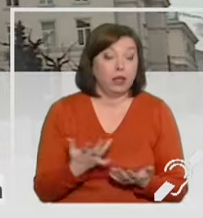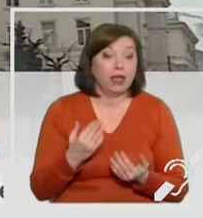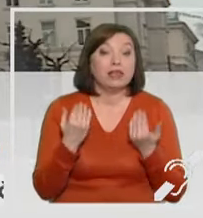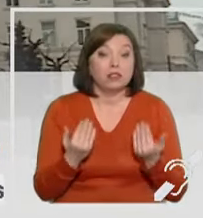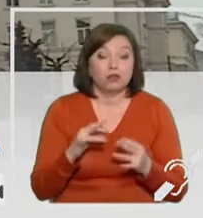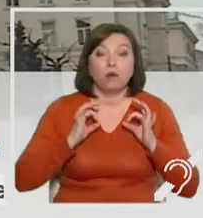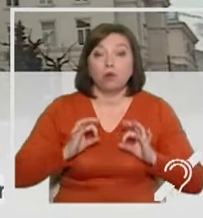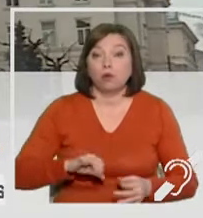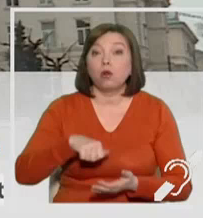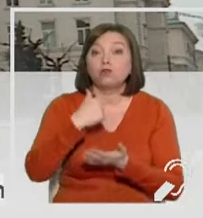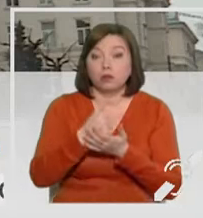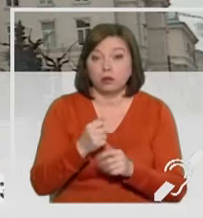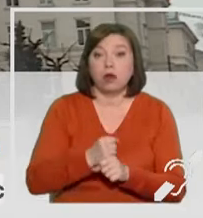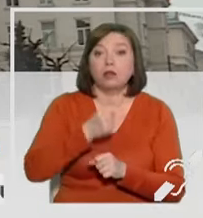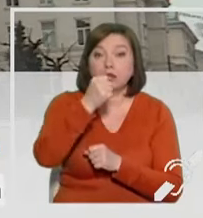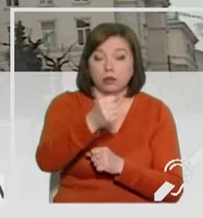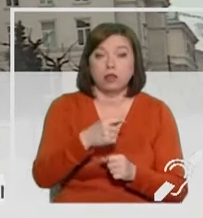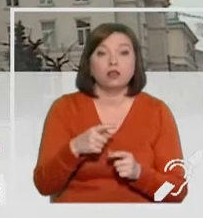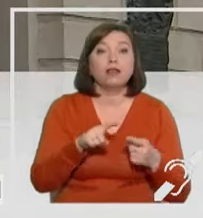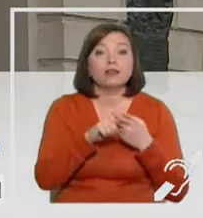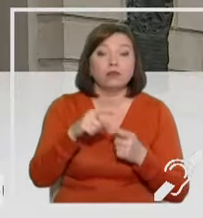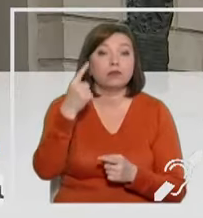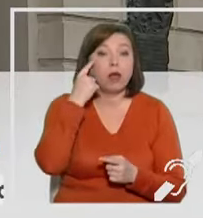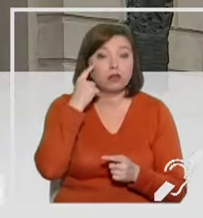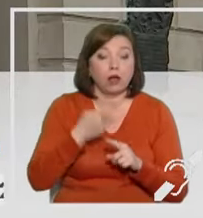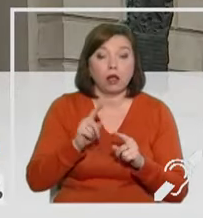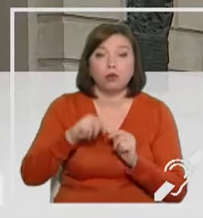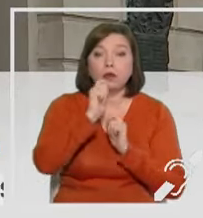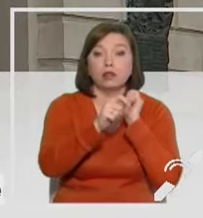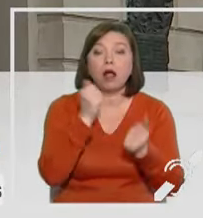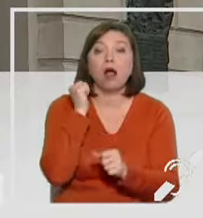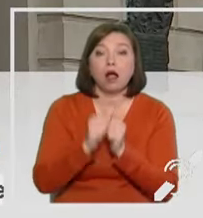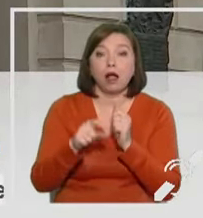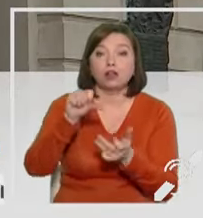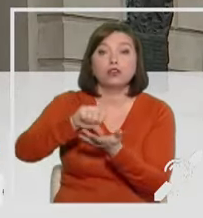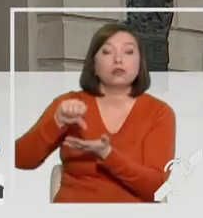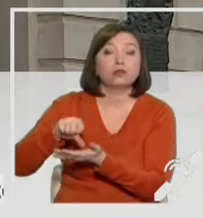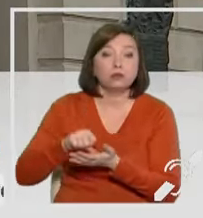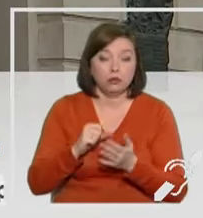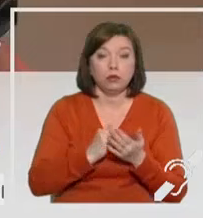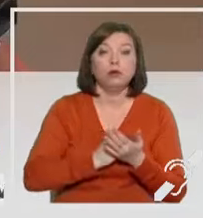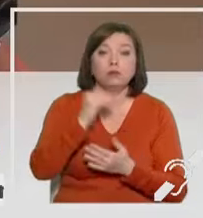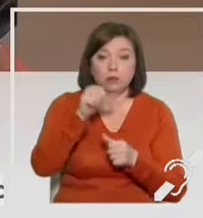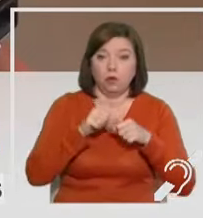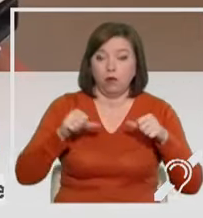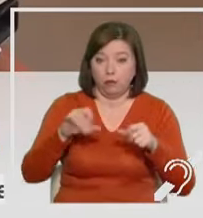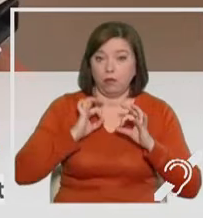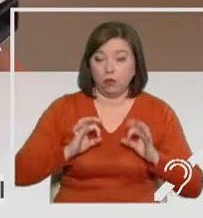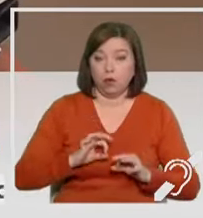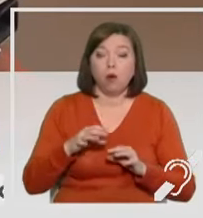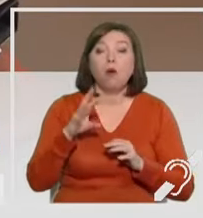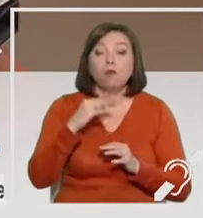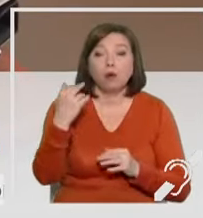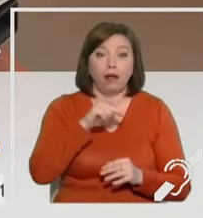prezent, procurorul general este desemnat în baza punctajului acordat de fiecare membru al Consiliului Superior al Procurorilor, după